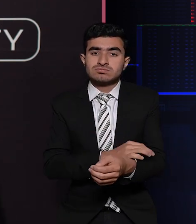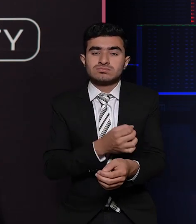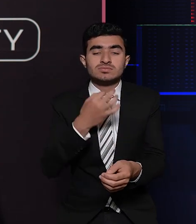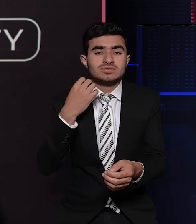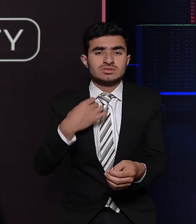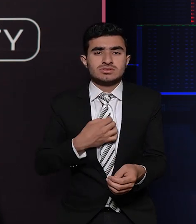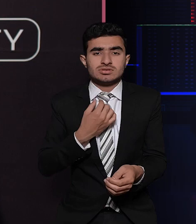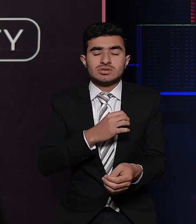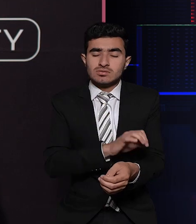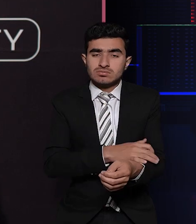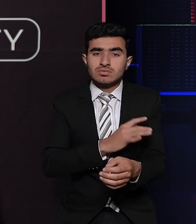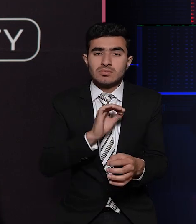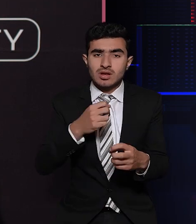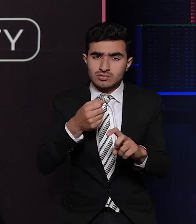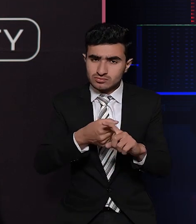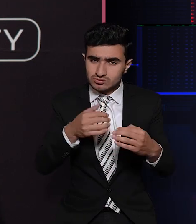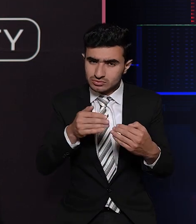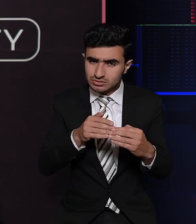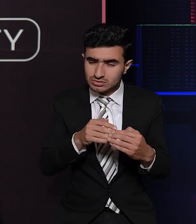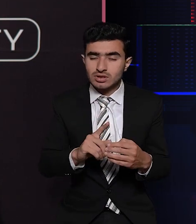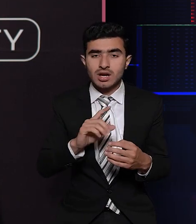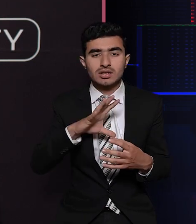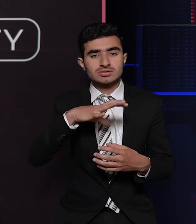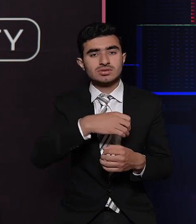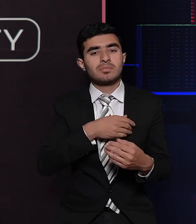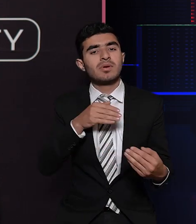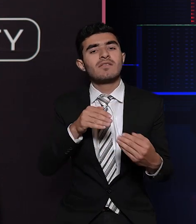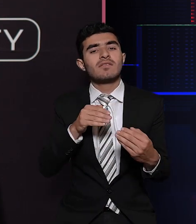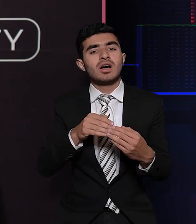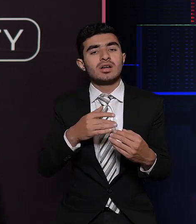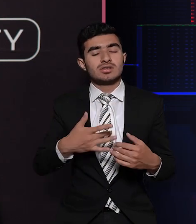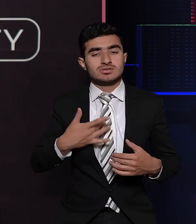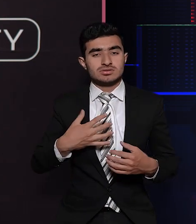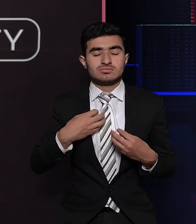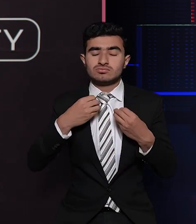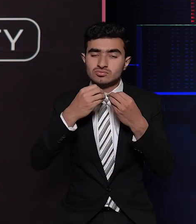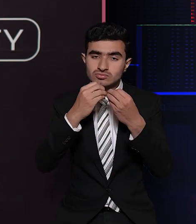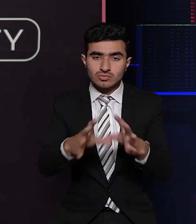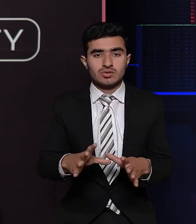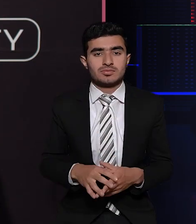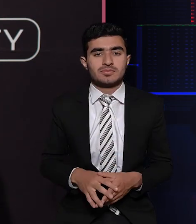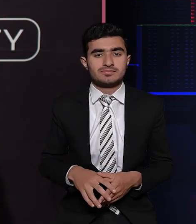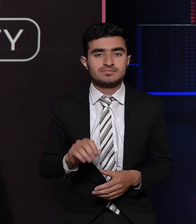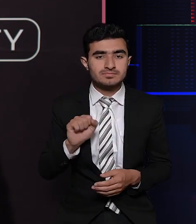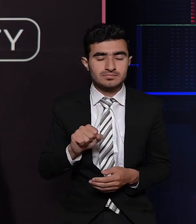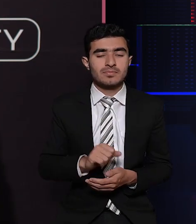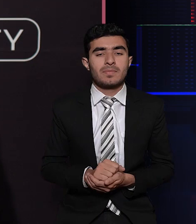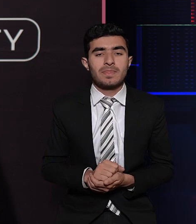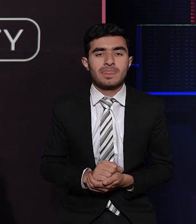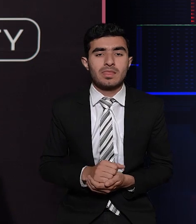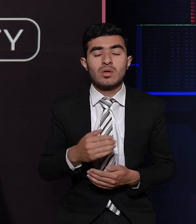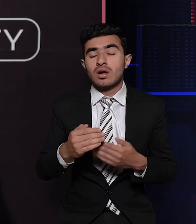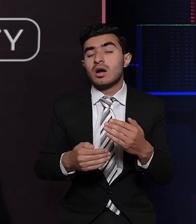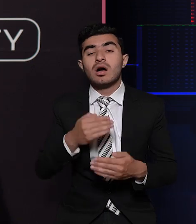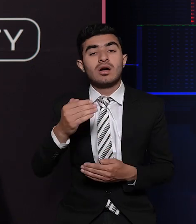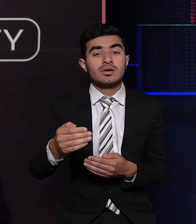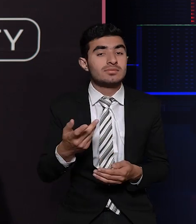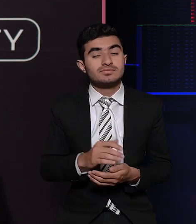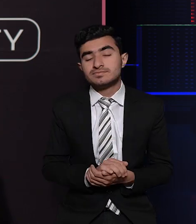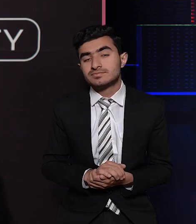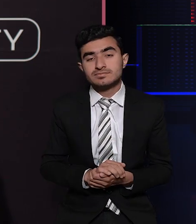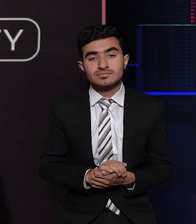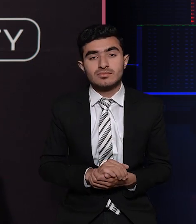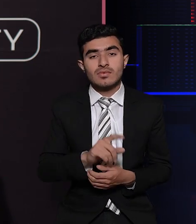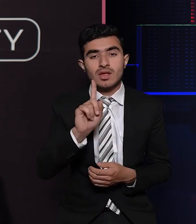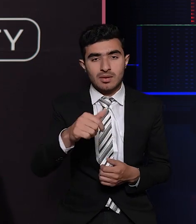ہے. تو اس لیے ایکسرسائز کریں, ایکسرسائز بہت امپورٹنٹ ہے. اب تھوڑا سا آگے بڑھتے ہیں. آپ